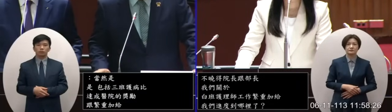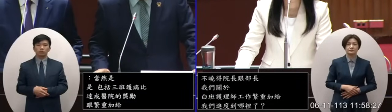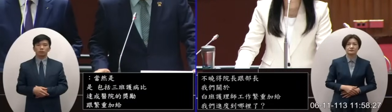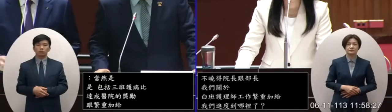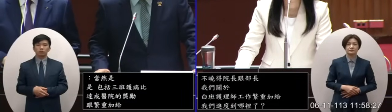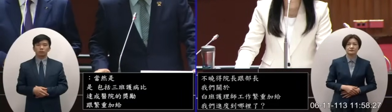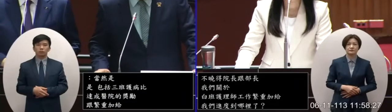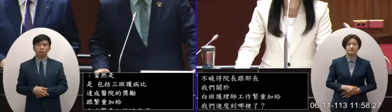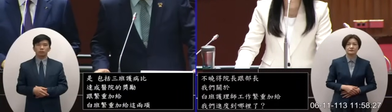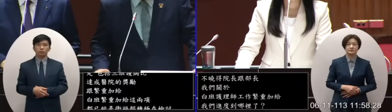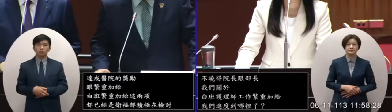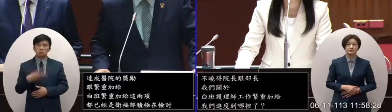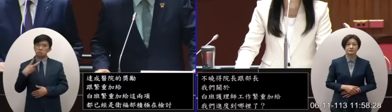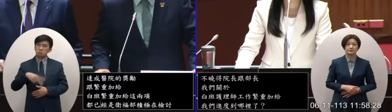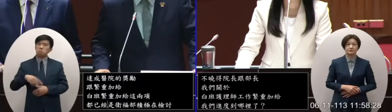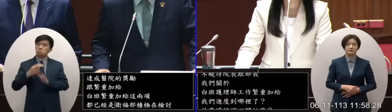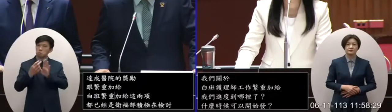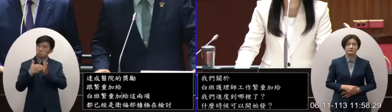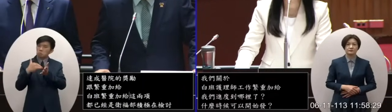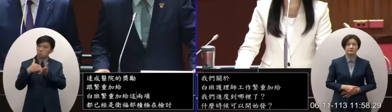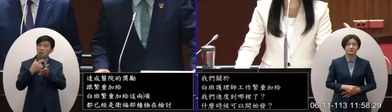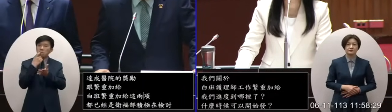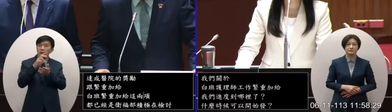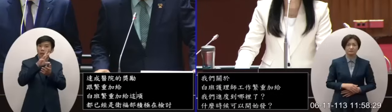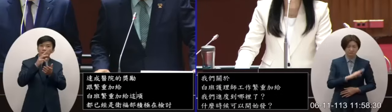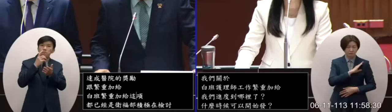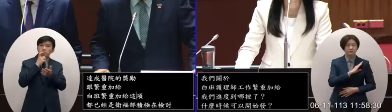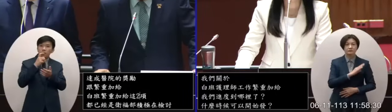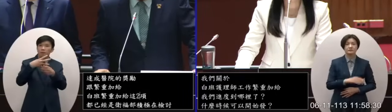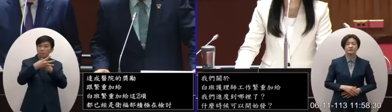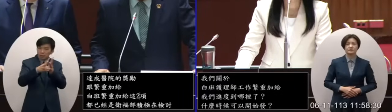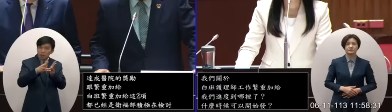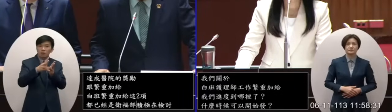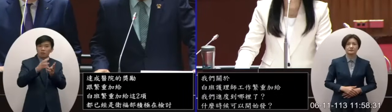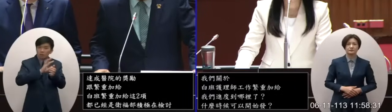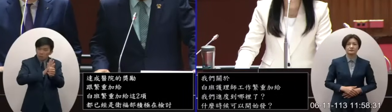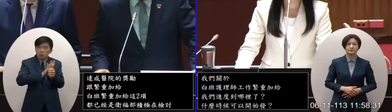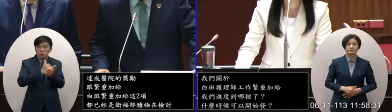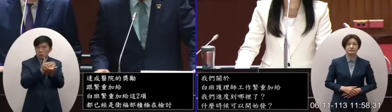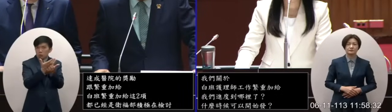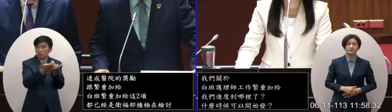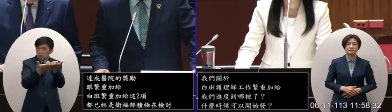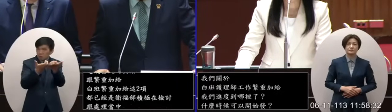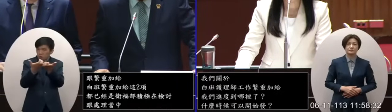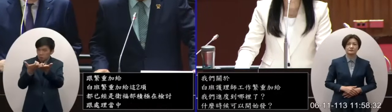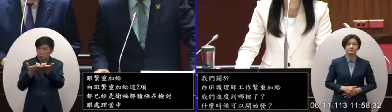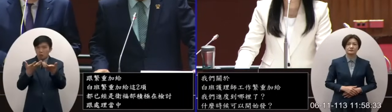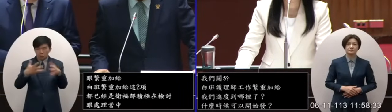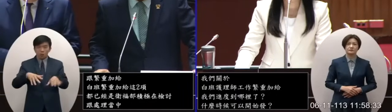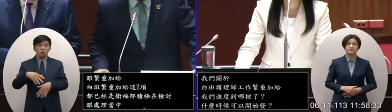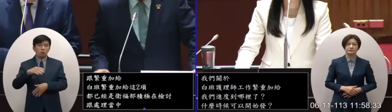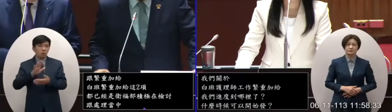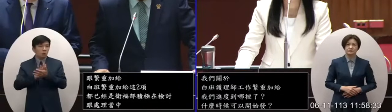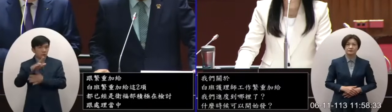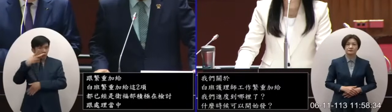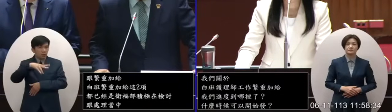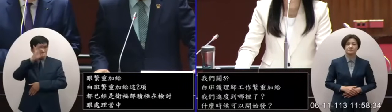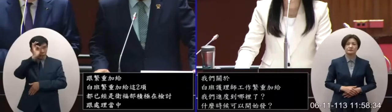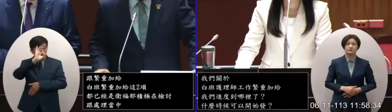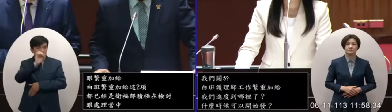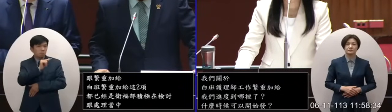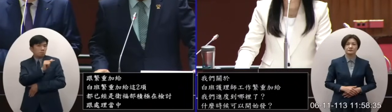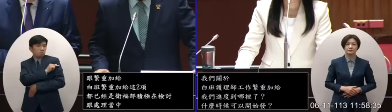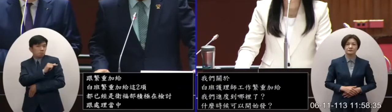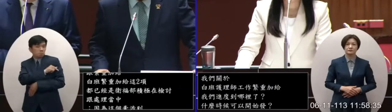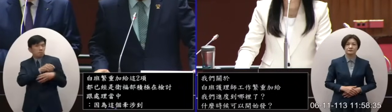大概白班里面，其实也分为好几种， 那 所以我们很诚意的会找护理相关的团体